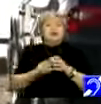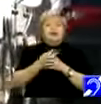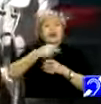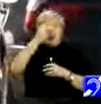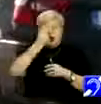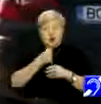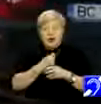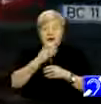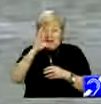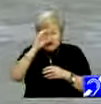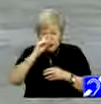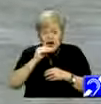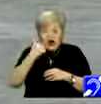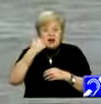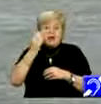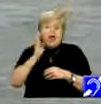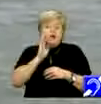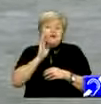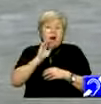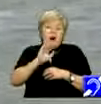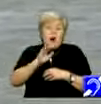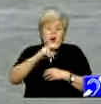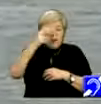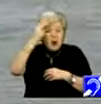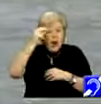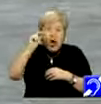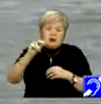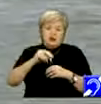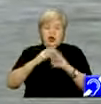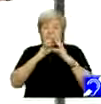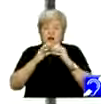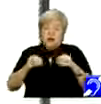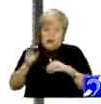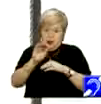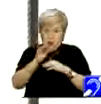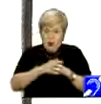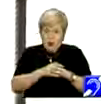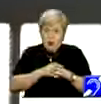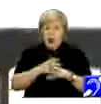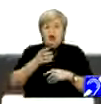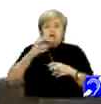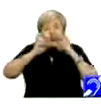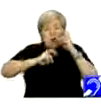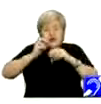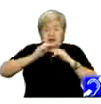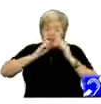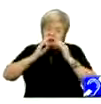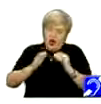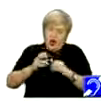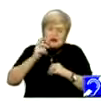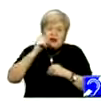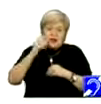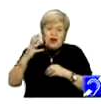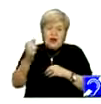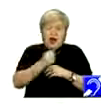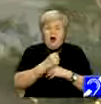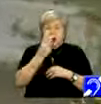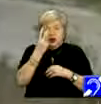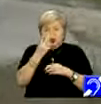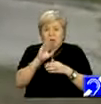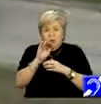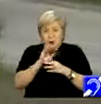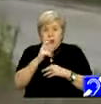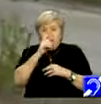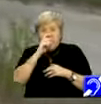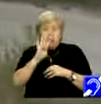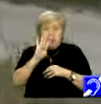seară, când mama copiilor a alertat autoritățile. Aceasta a declarat că în urma unei certe, tatăl a luat cei doi copii, un băiețel de